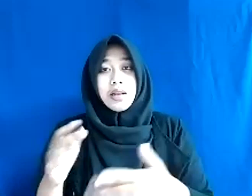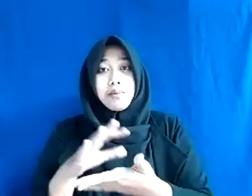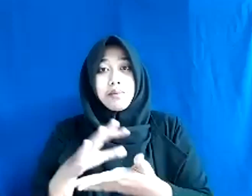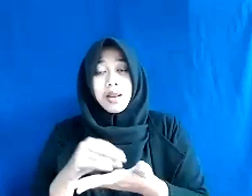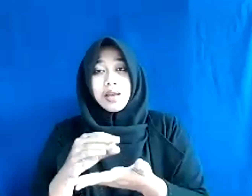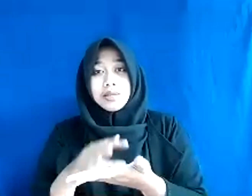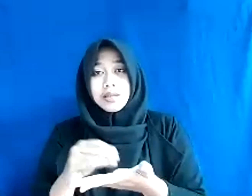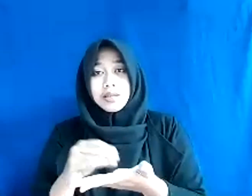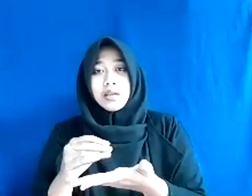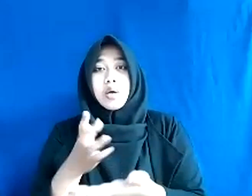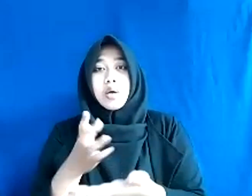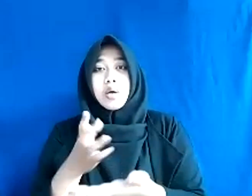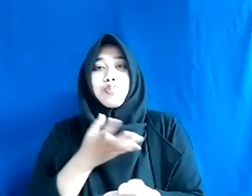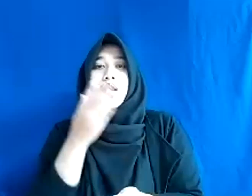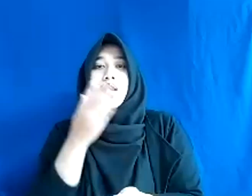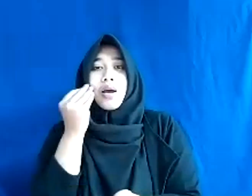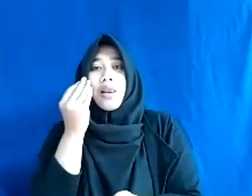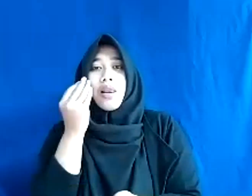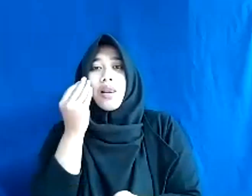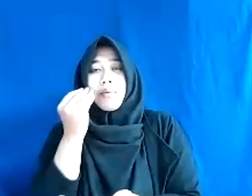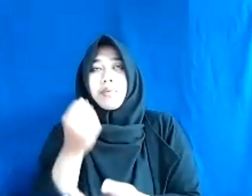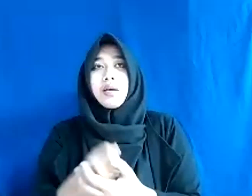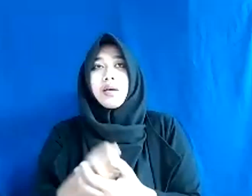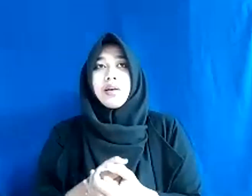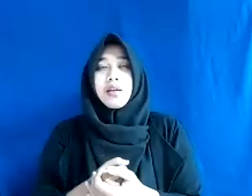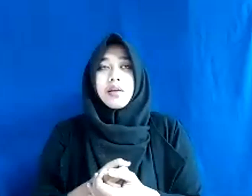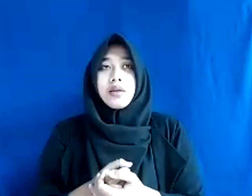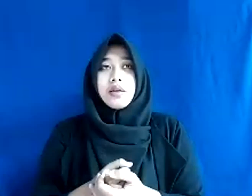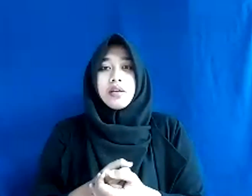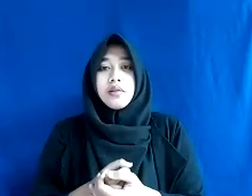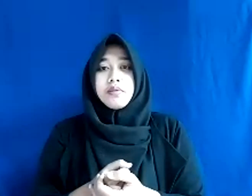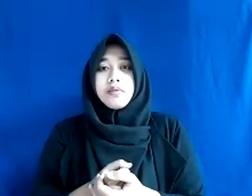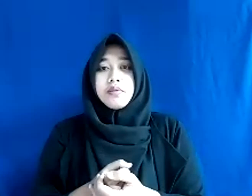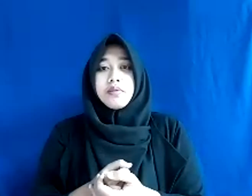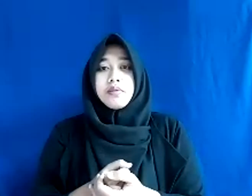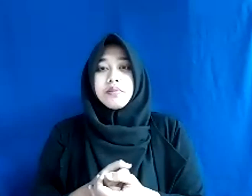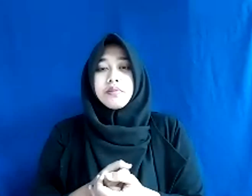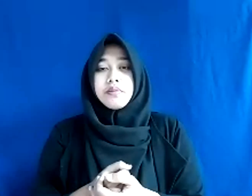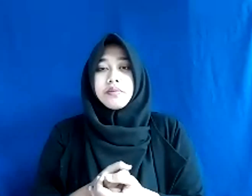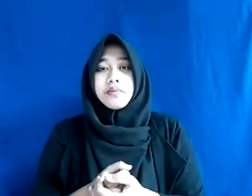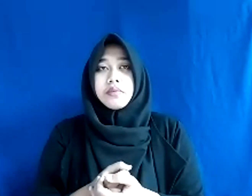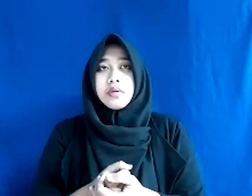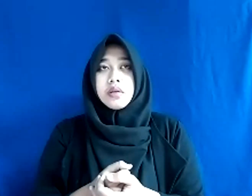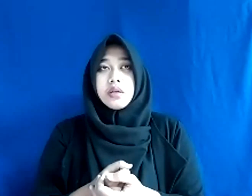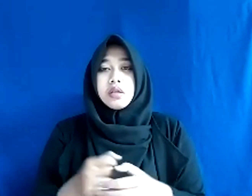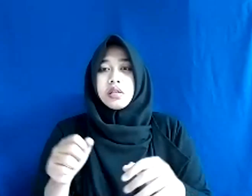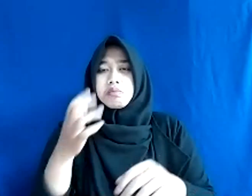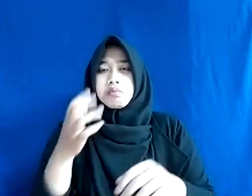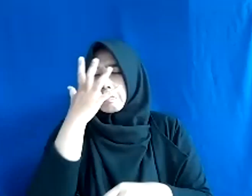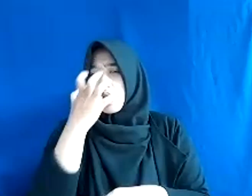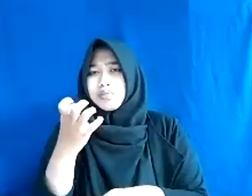daripada tidak pernah. Seperti krisis 98 yang lalu, itu kan krisis yang terbesar yang belum pernah kita